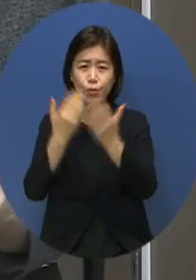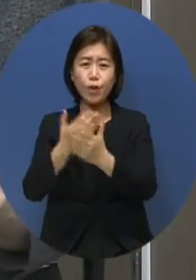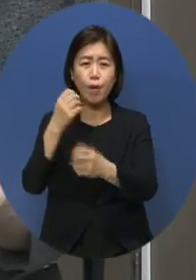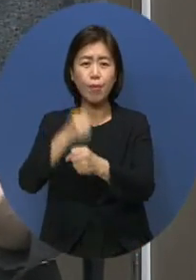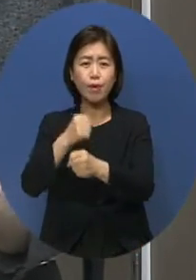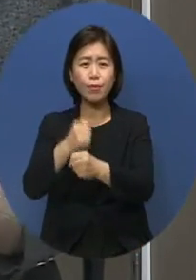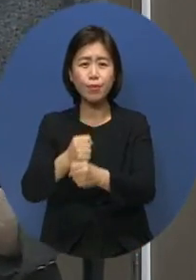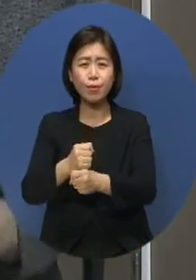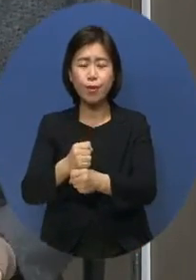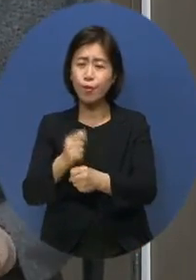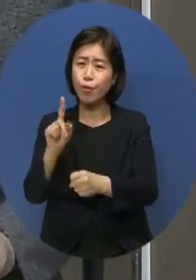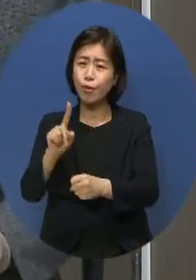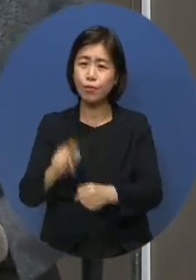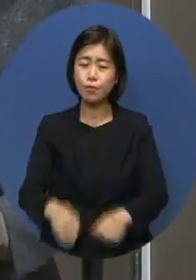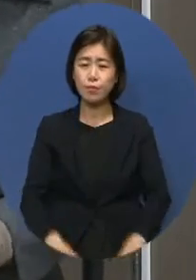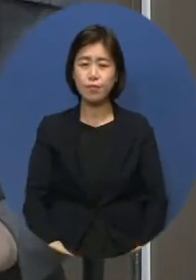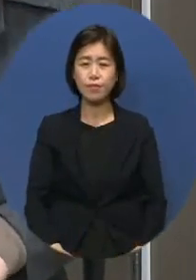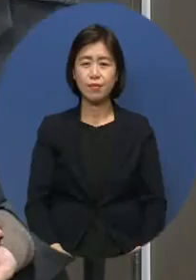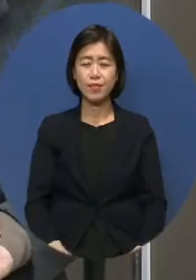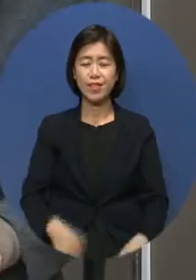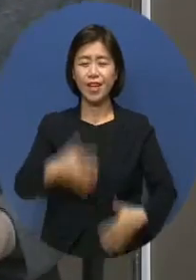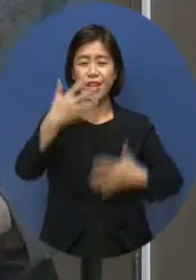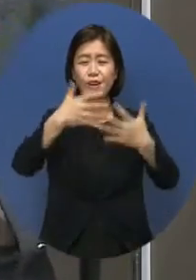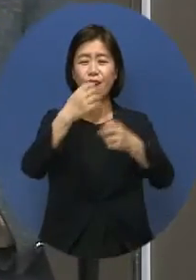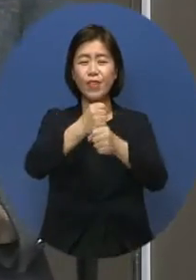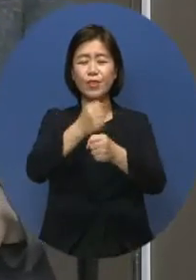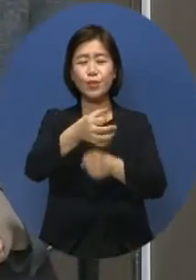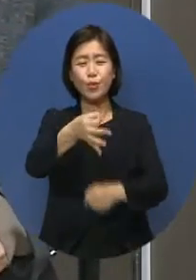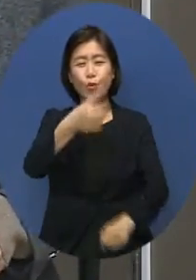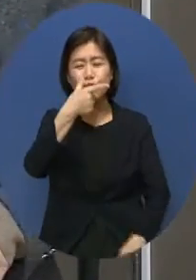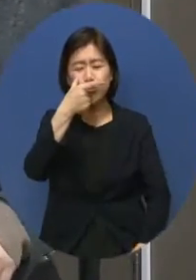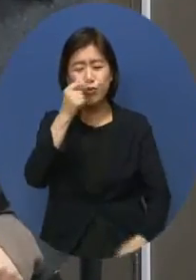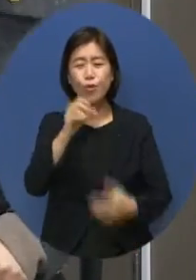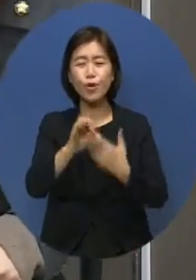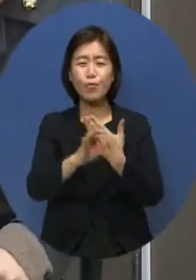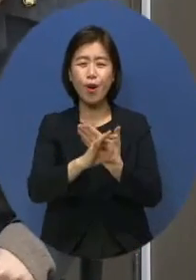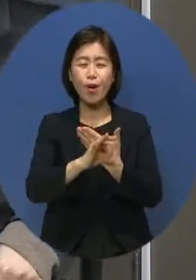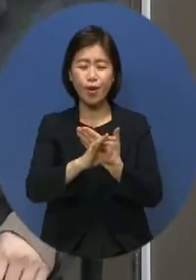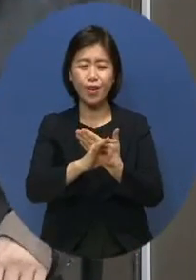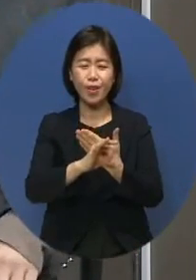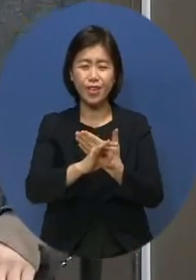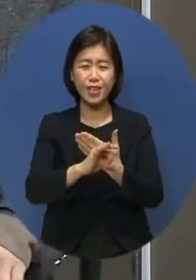되셨나요? 제작비가 없으면 사람이 길을 찾게 돼